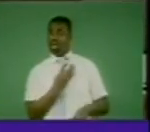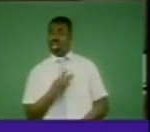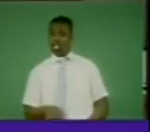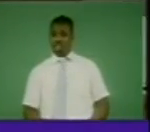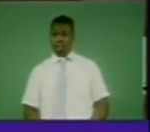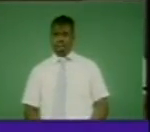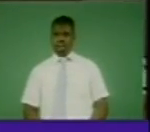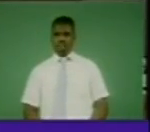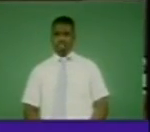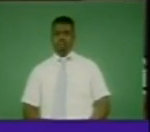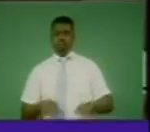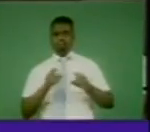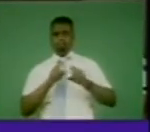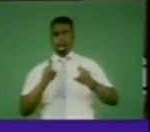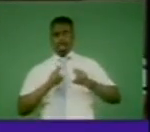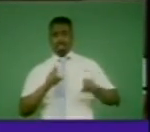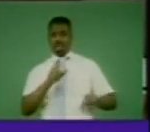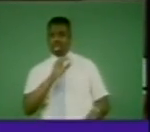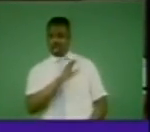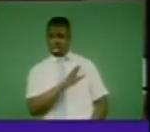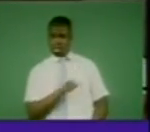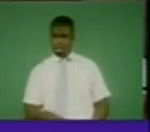229 hadi 221.